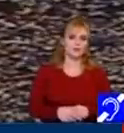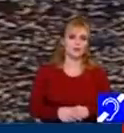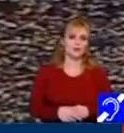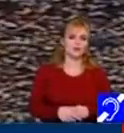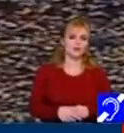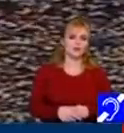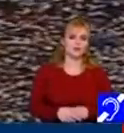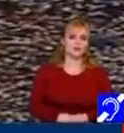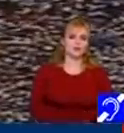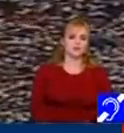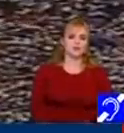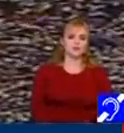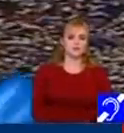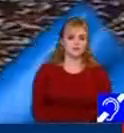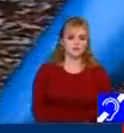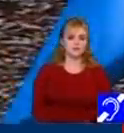dreptate.